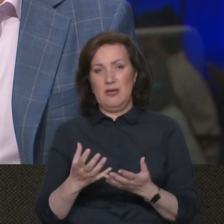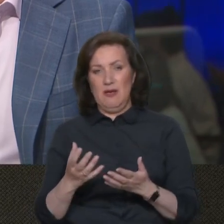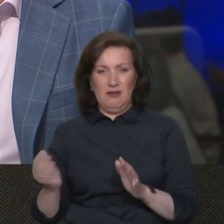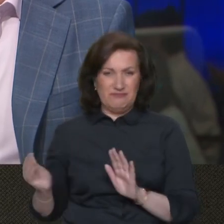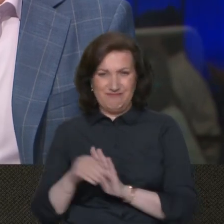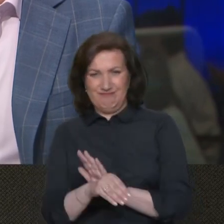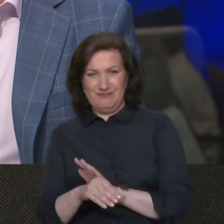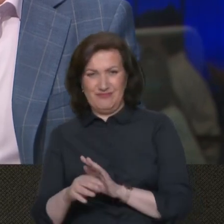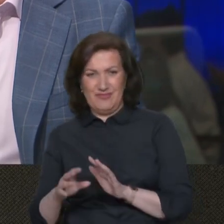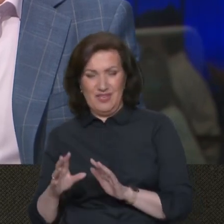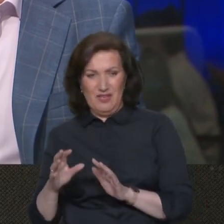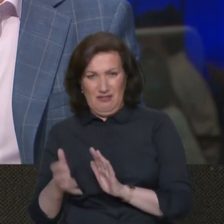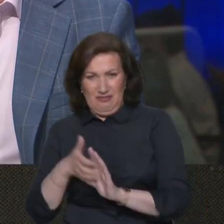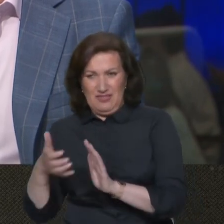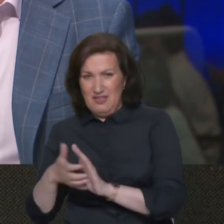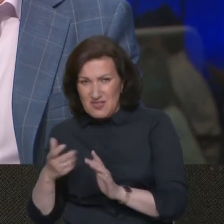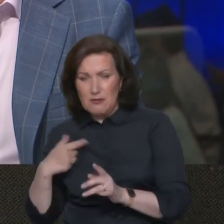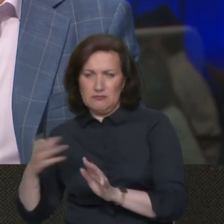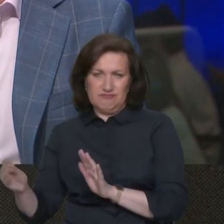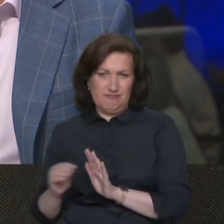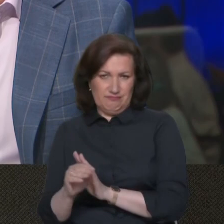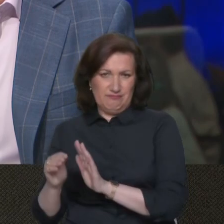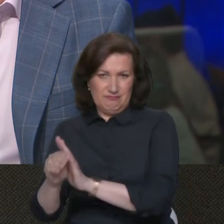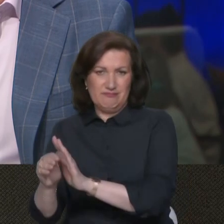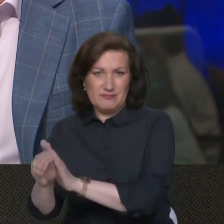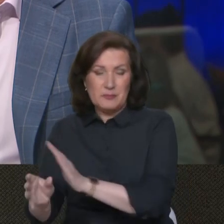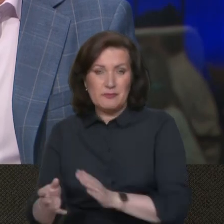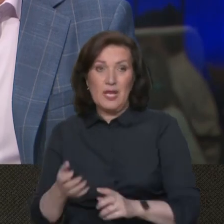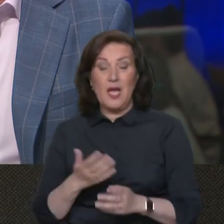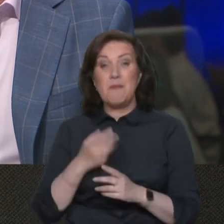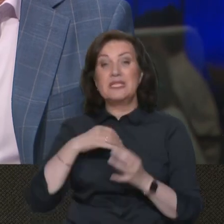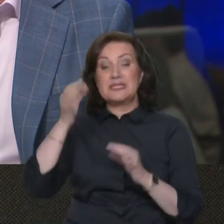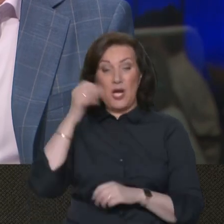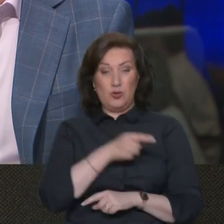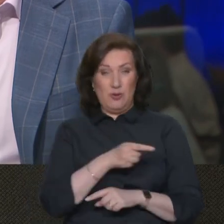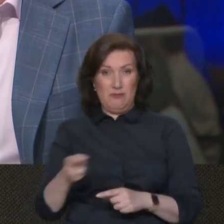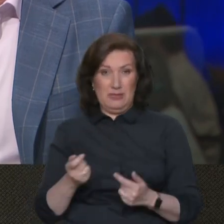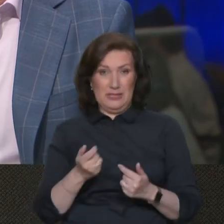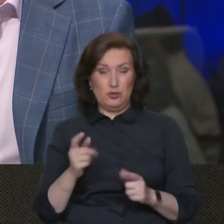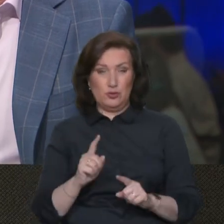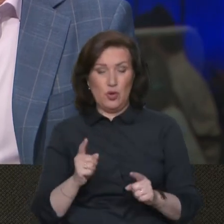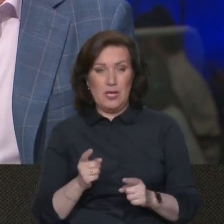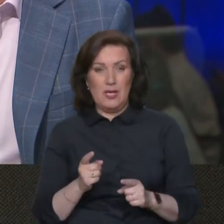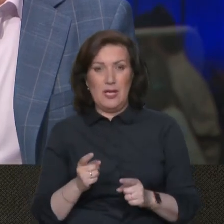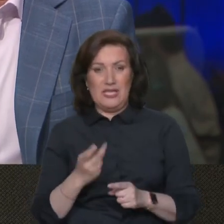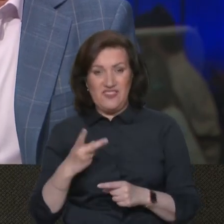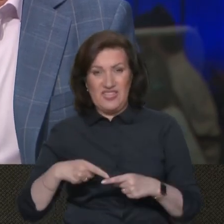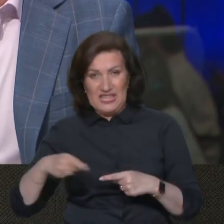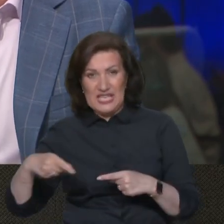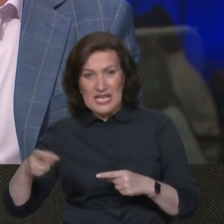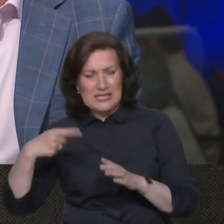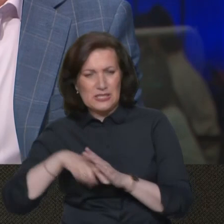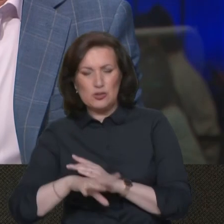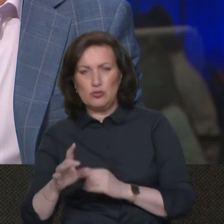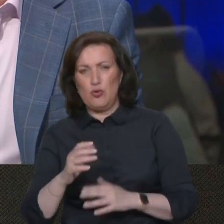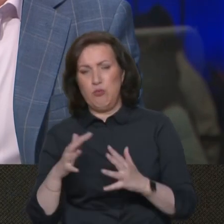на загрозливих ділянках. А ми з вами згадуємо традиційно вже протягом останніх пару тижнів 2 ділянки, але це не значить, що